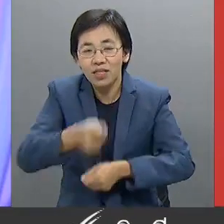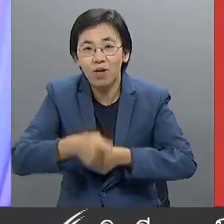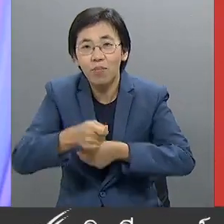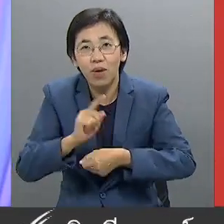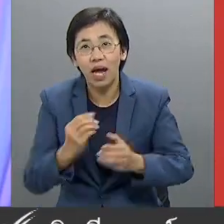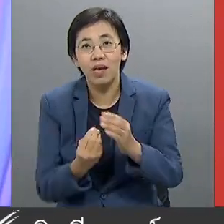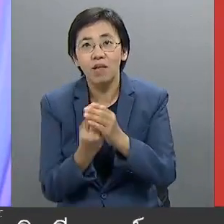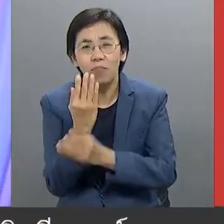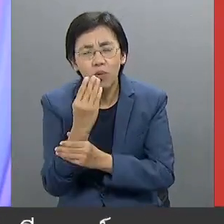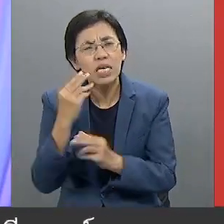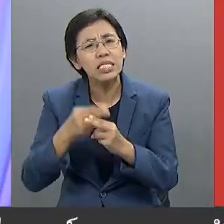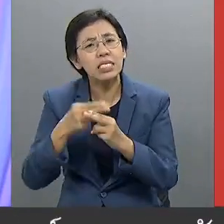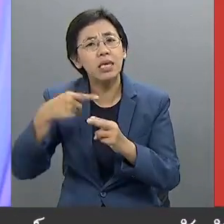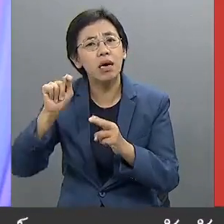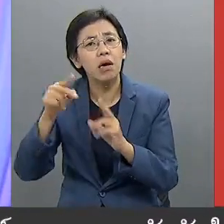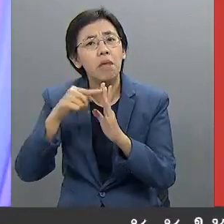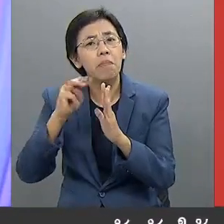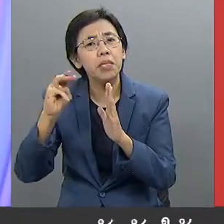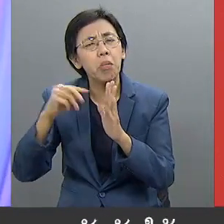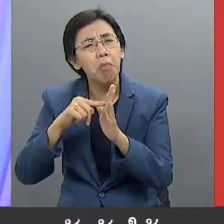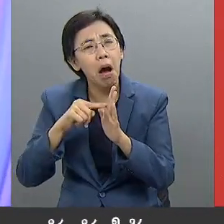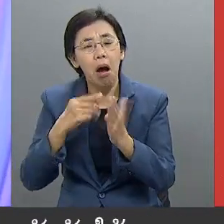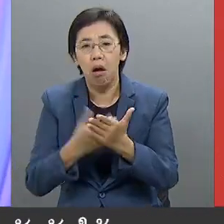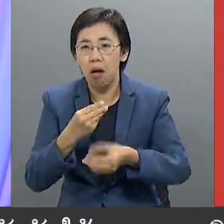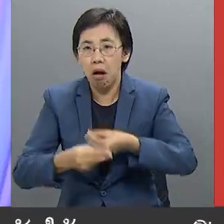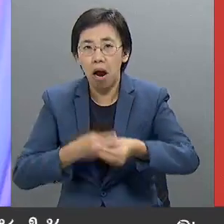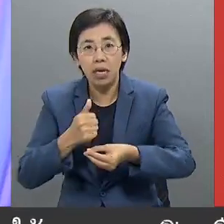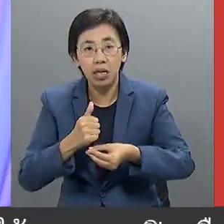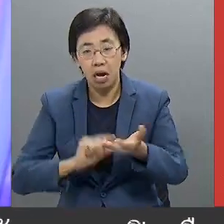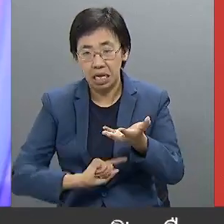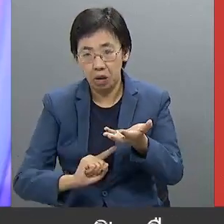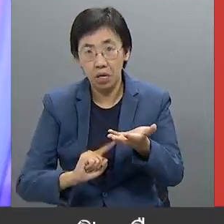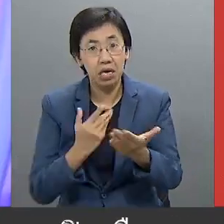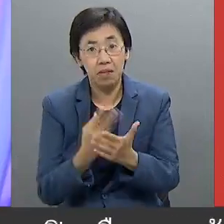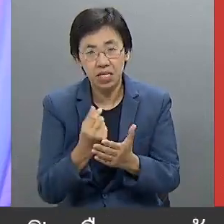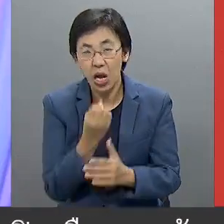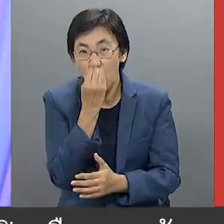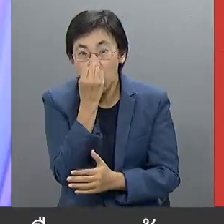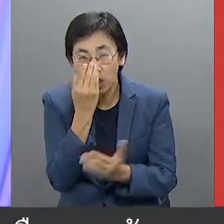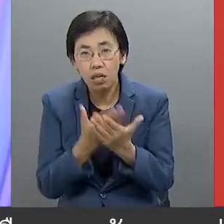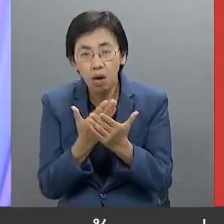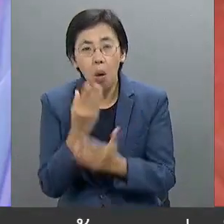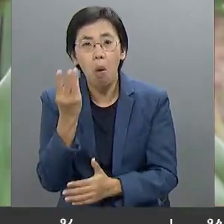าเพราะอะไรเพราะราคาดีครับไม่ได้ขายเป็นกิโลกรัมดอกหนึ่ง6บาทครับคุณผู้ชมครับ